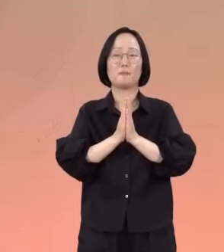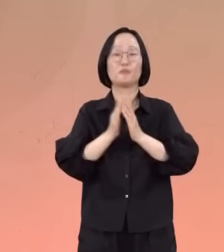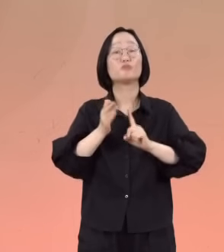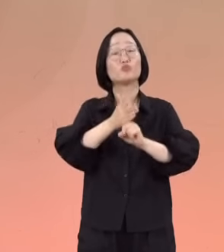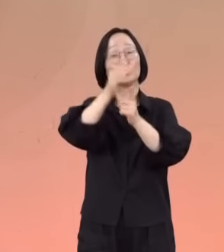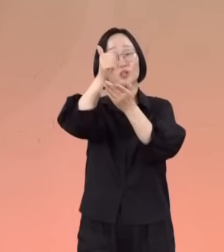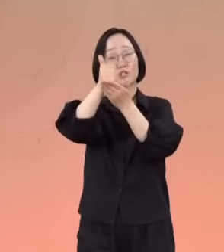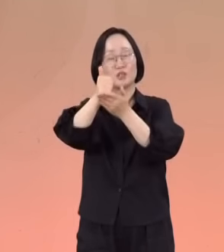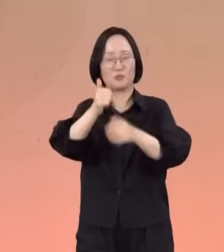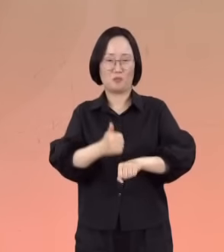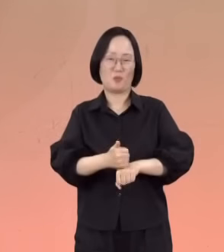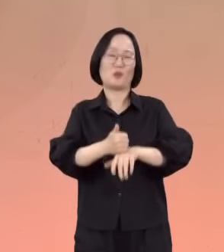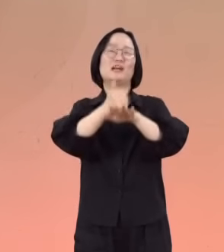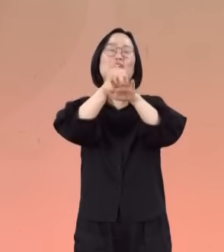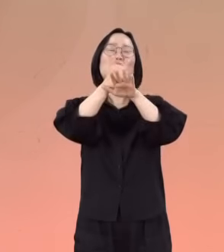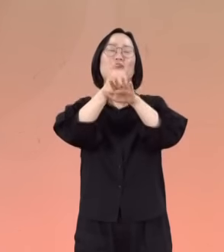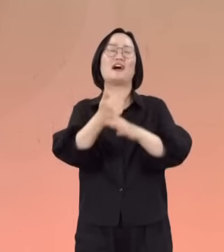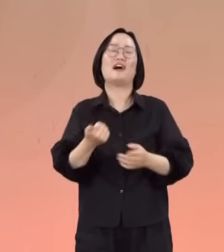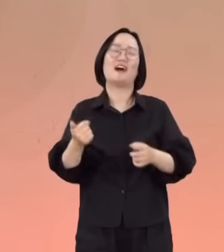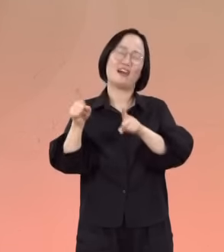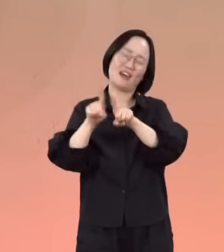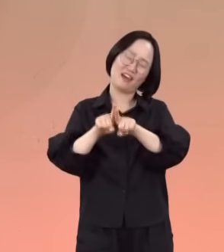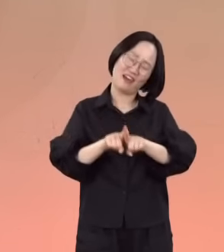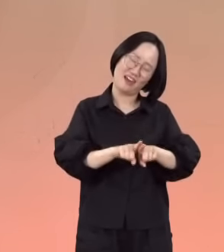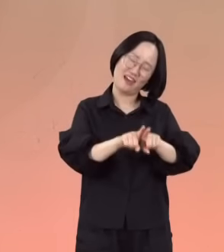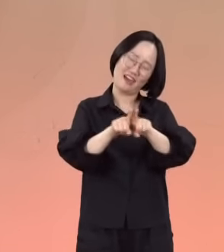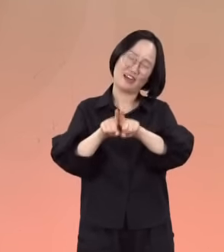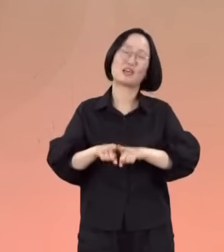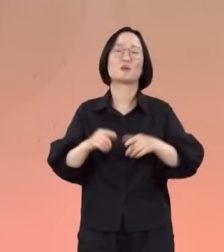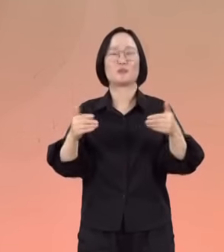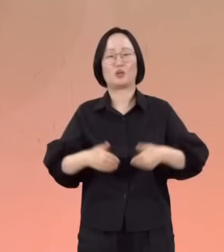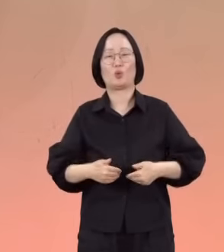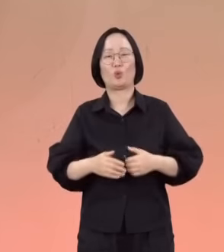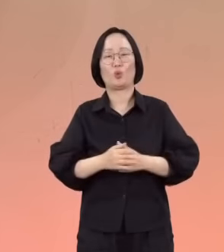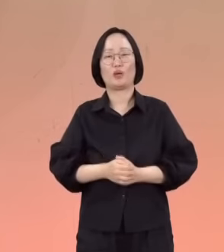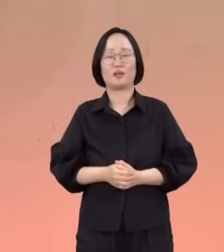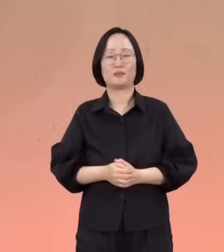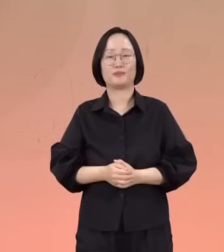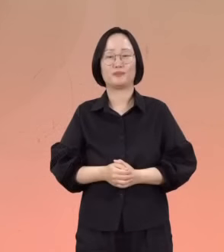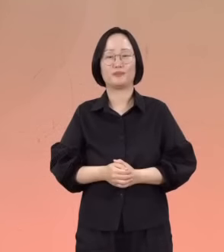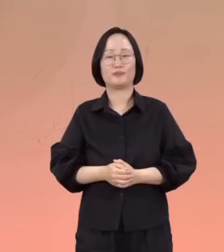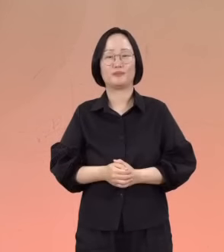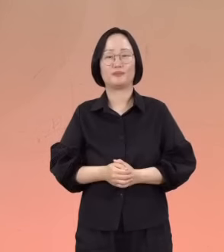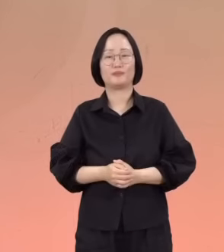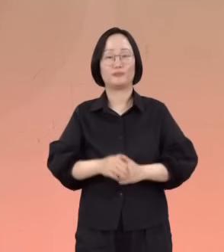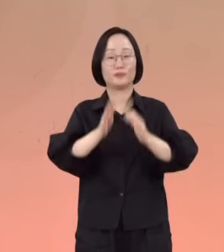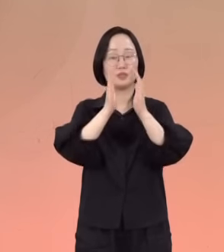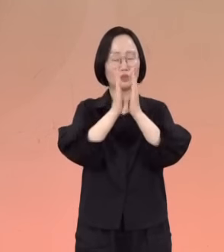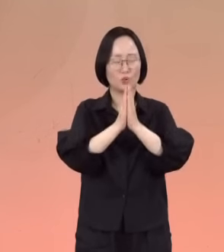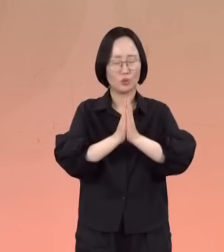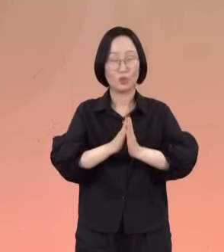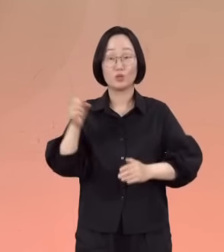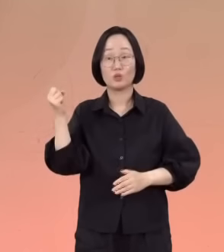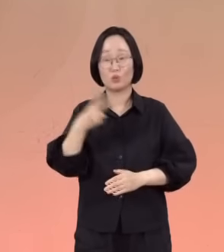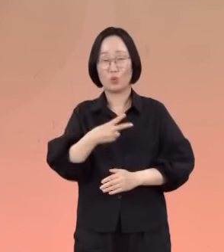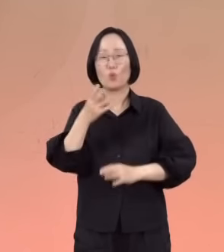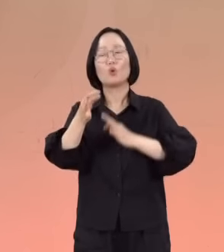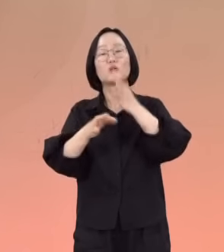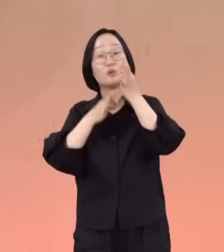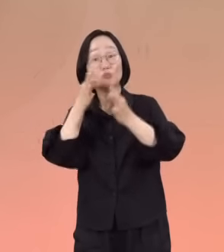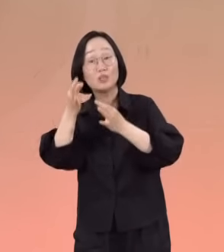불보살님과 함께 하여야 합니다 기도하고 염불하는 우리 불자님들께